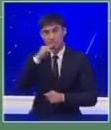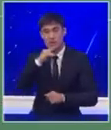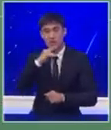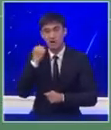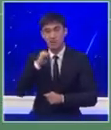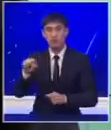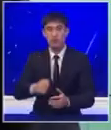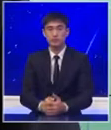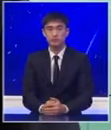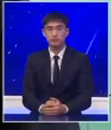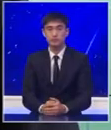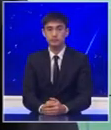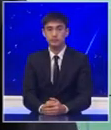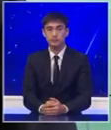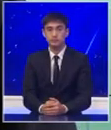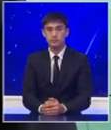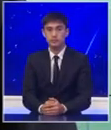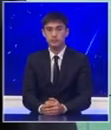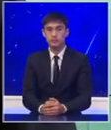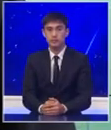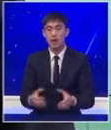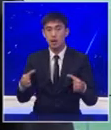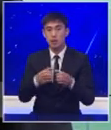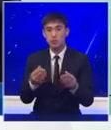командой. Команда отлично, прекрасно идут.